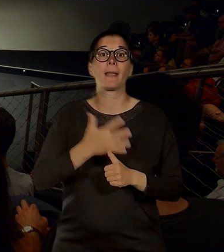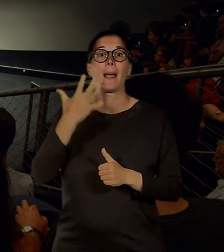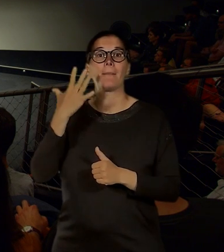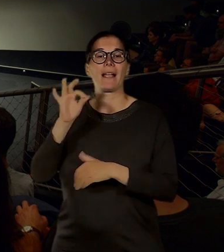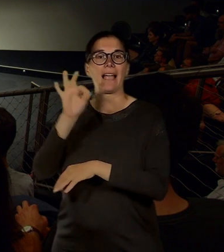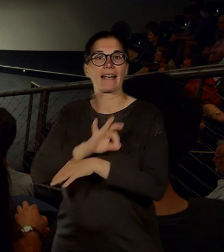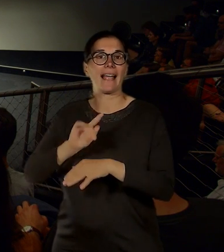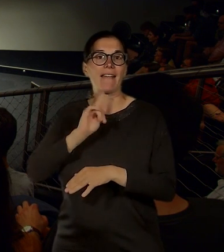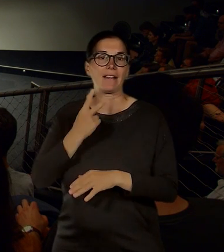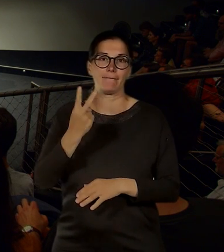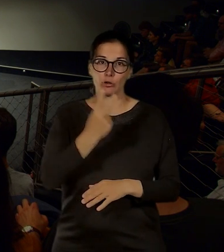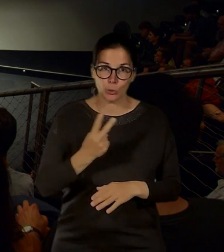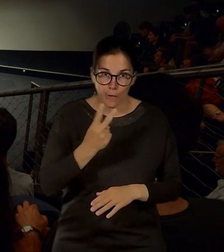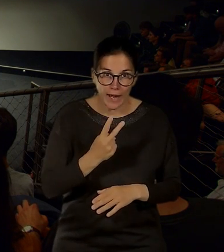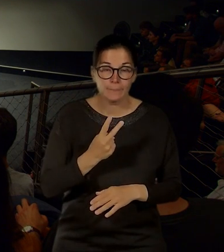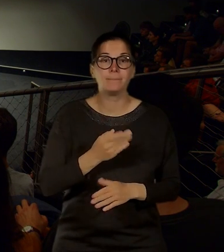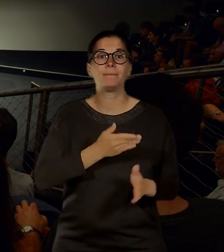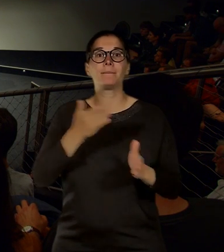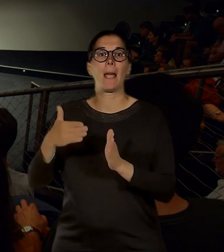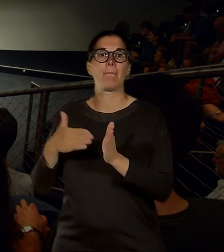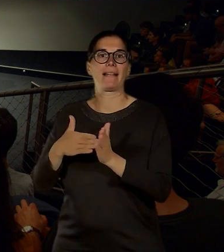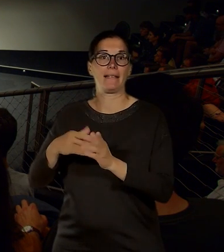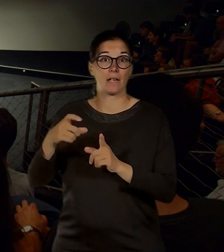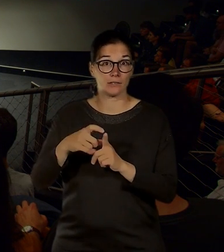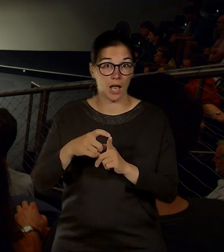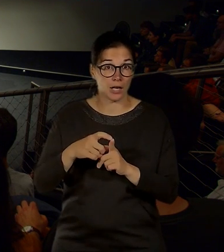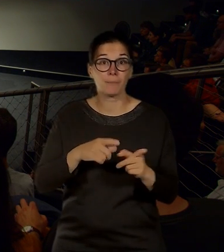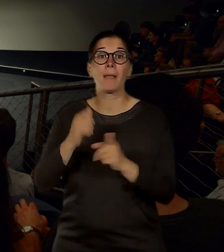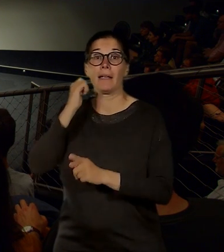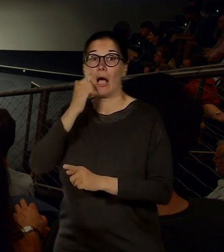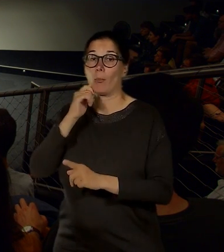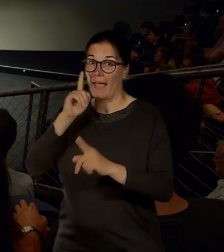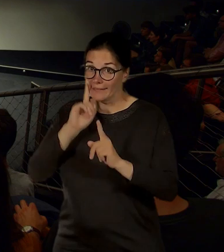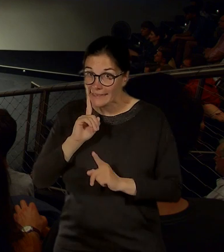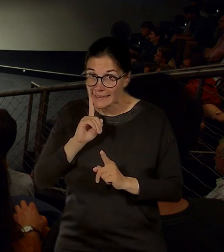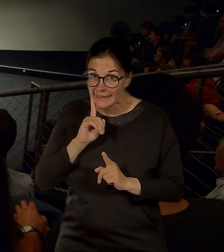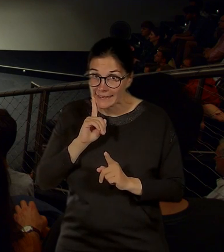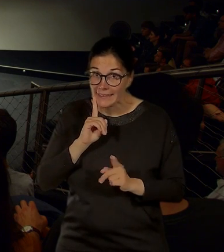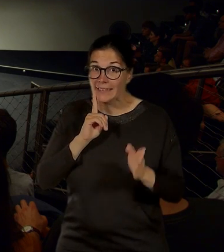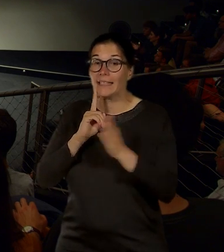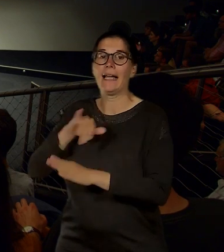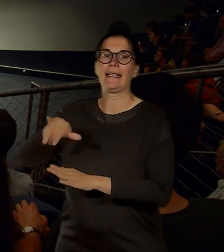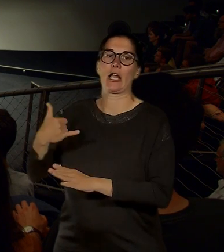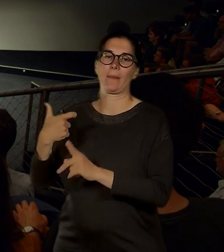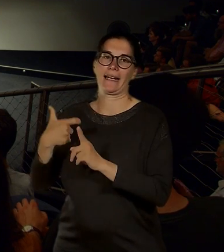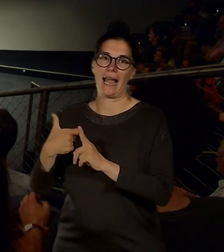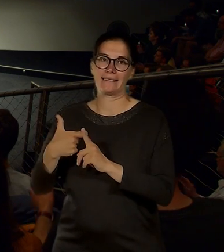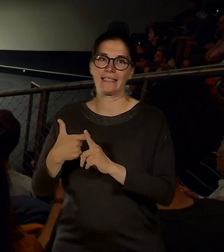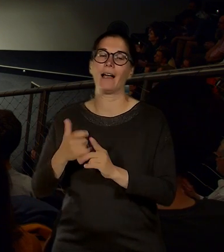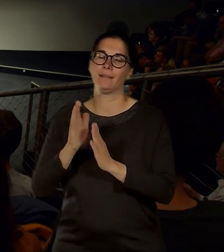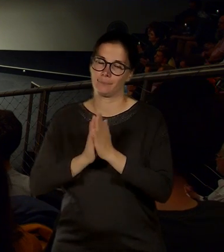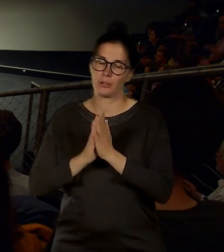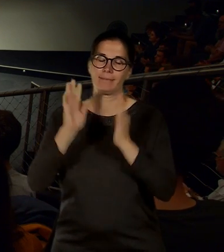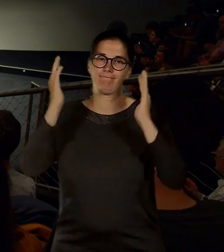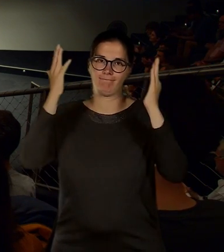architektce Ivet Vašorkové, Matěji Draslarovi, Jakubovi Hendrichovi a Jaromíru Kazdovi, prosím,